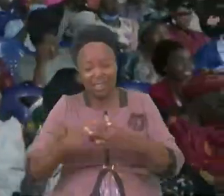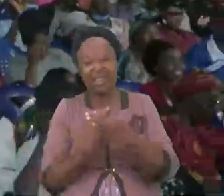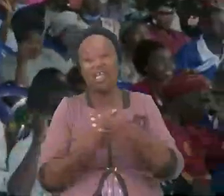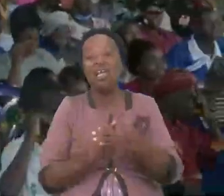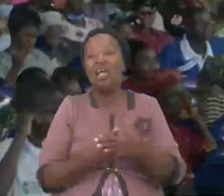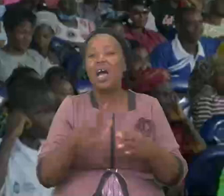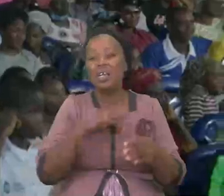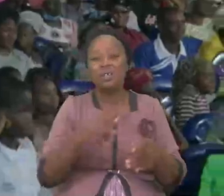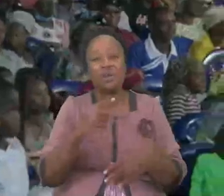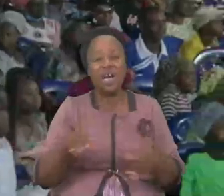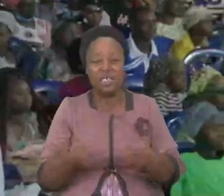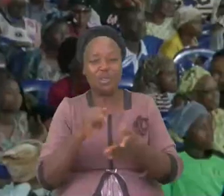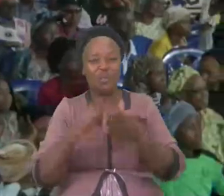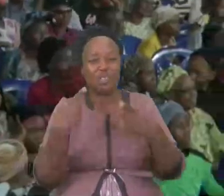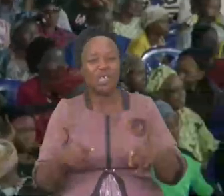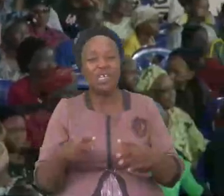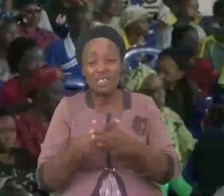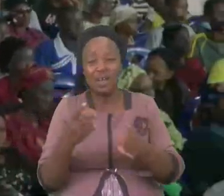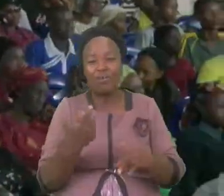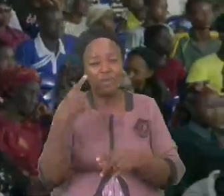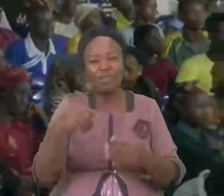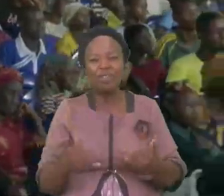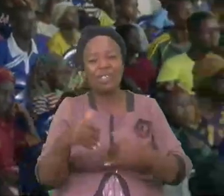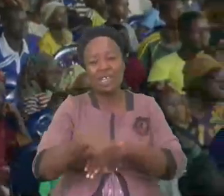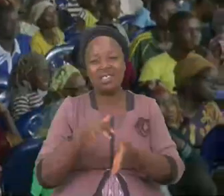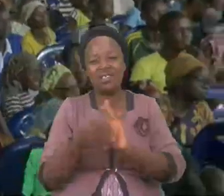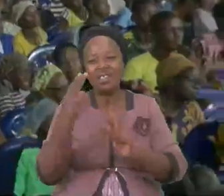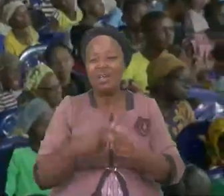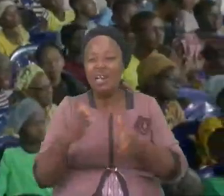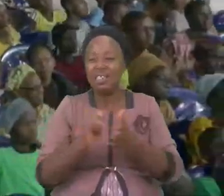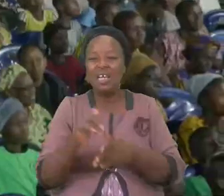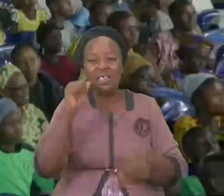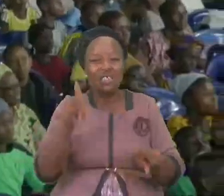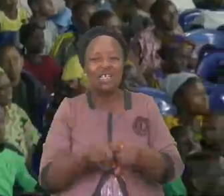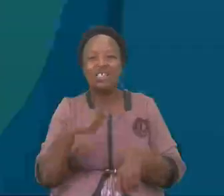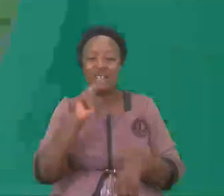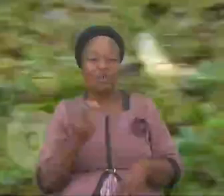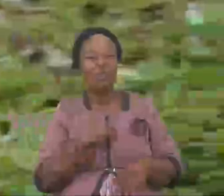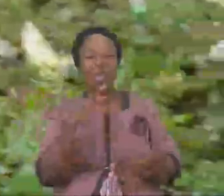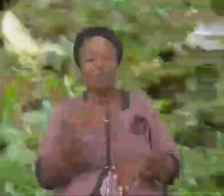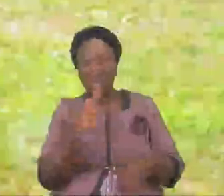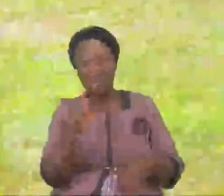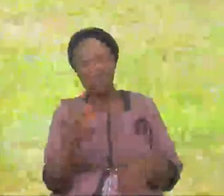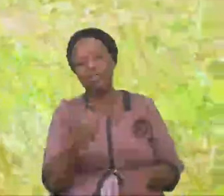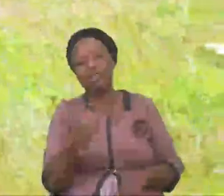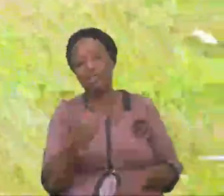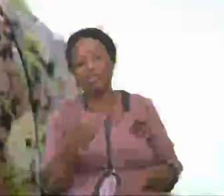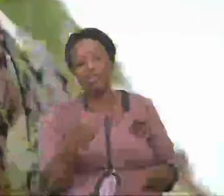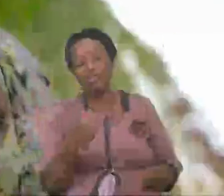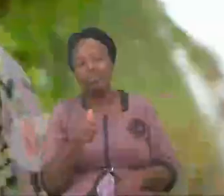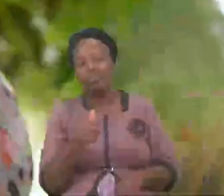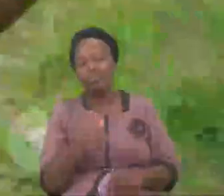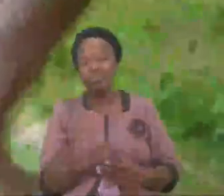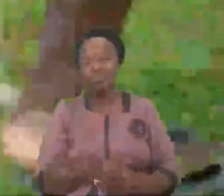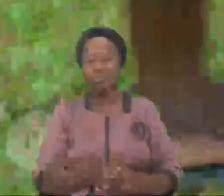commencé. Comme ça va commencer pour toi ce soir. Laissez-la raconter son histoire. Sœur Ngozi,